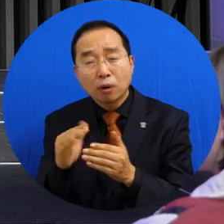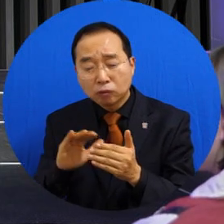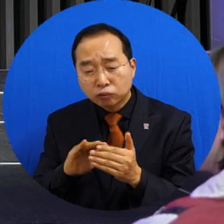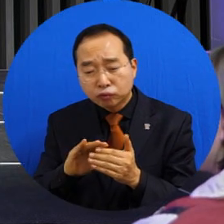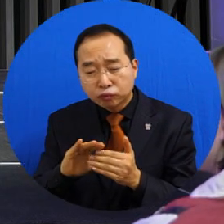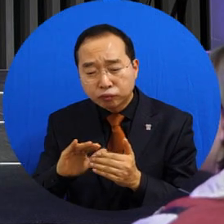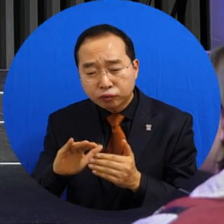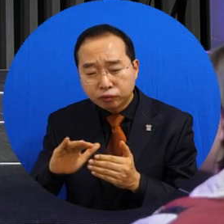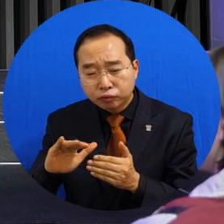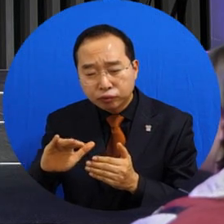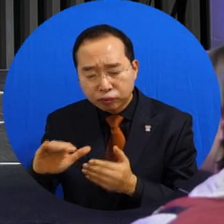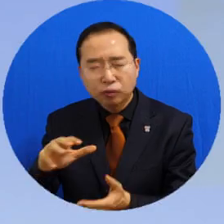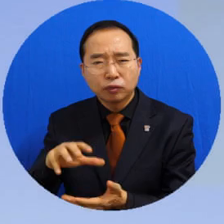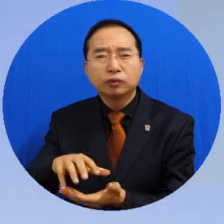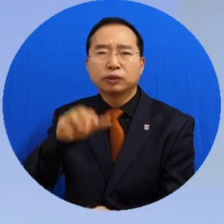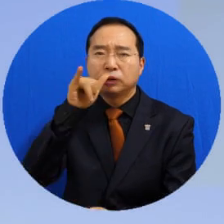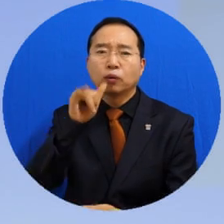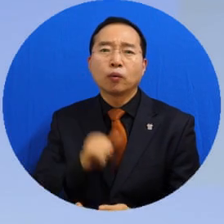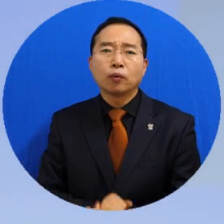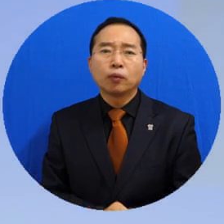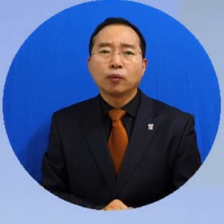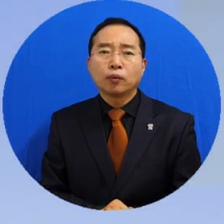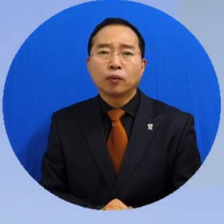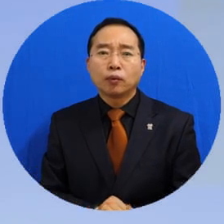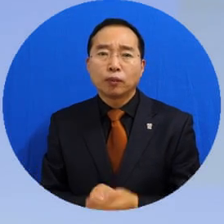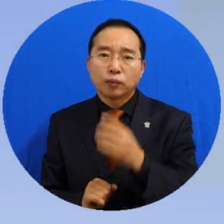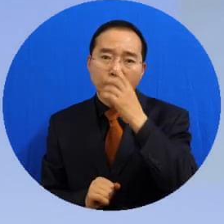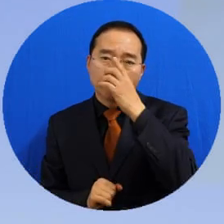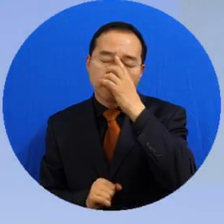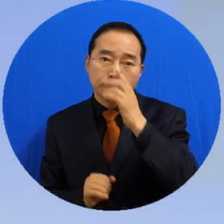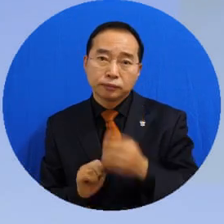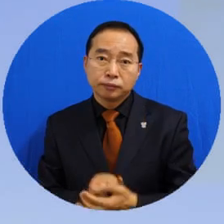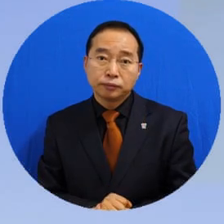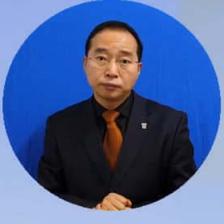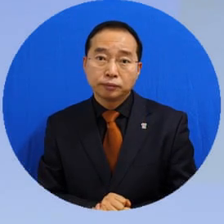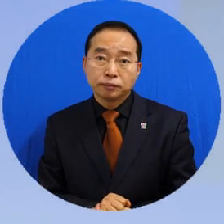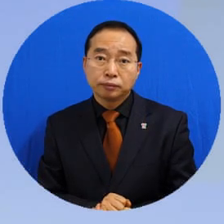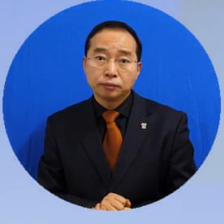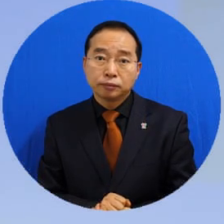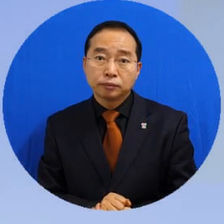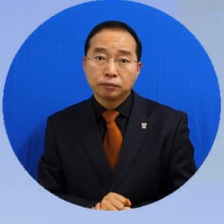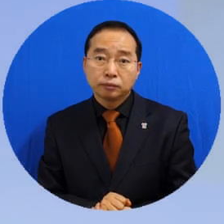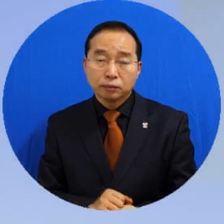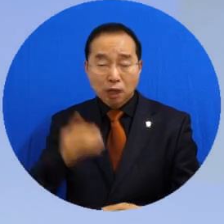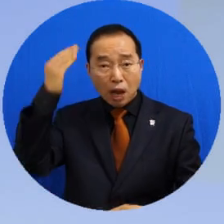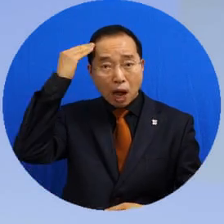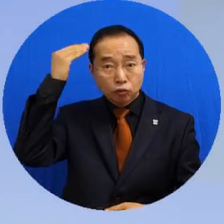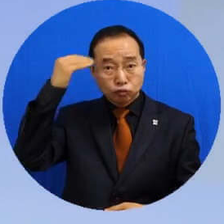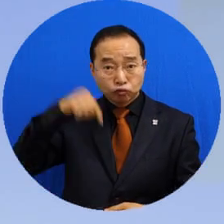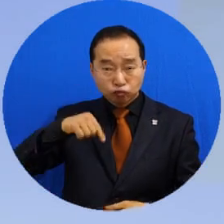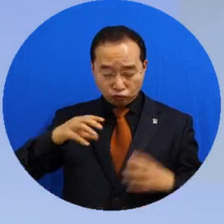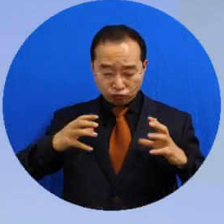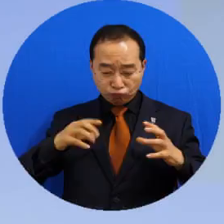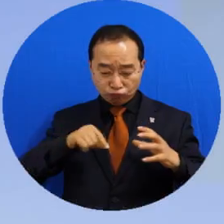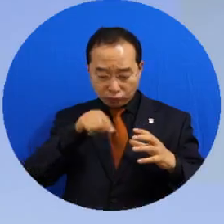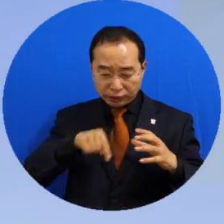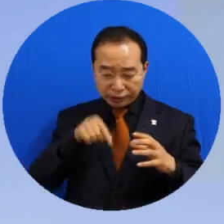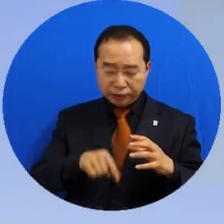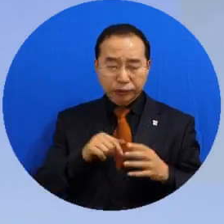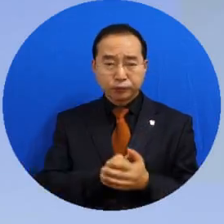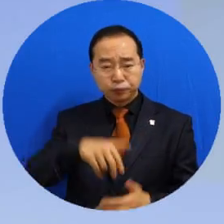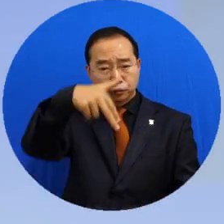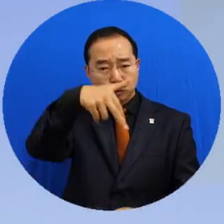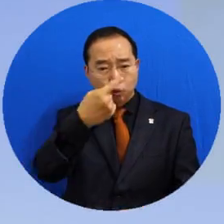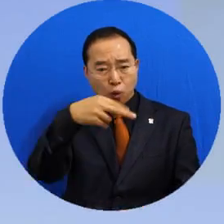개가 형성합니다. 근데 점점 가면 갈수록 국내에서 그들을